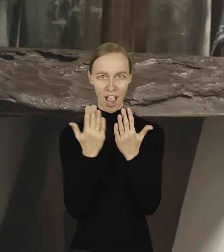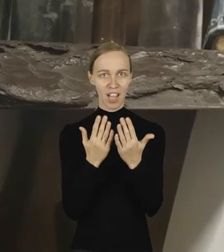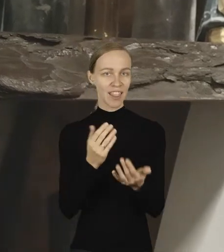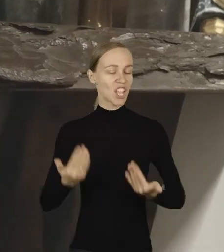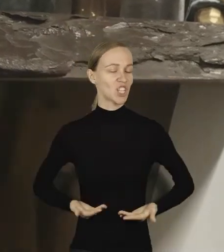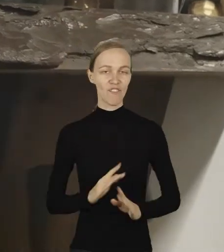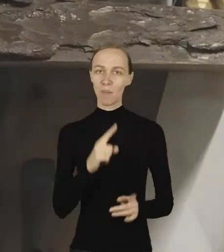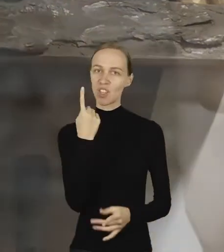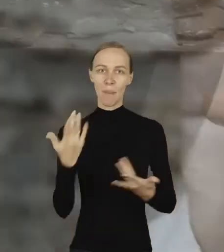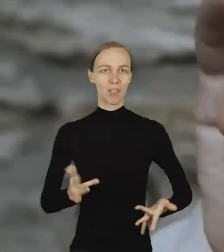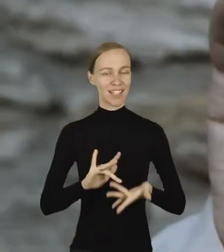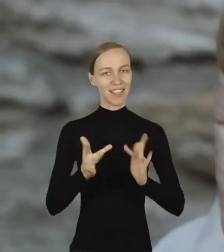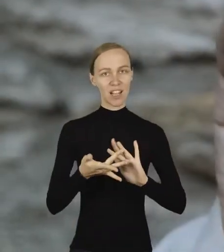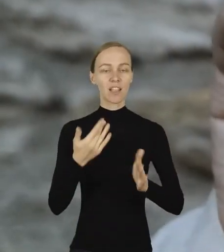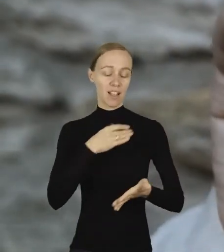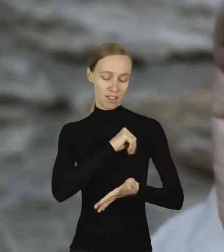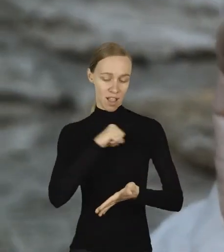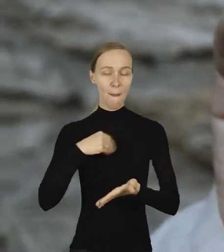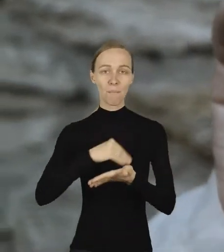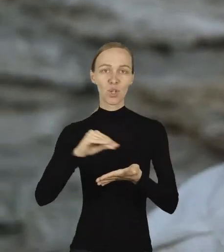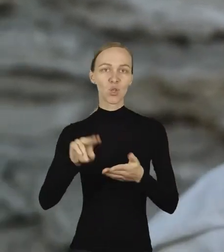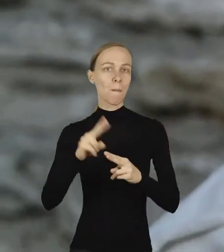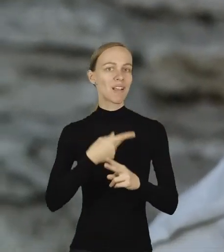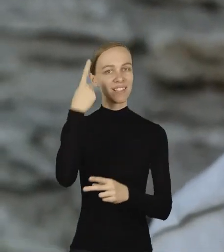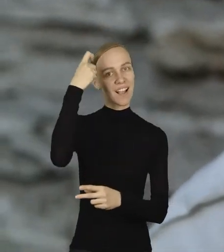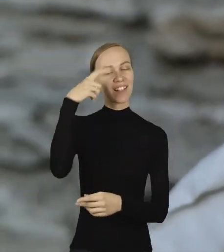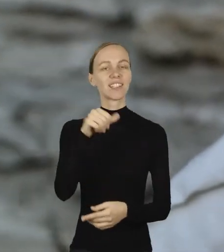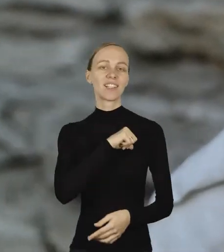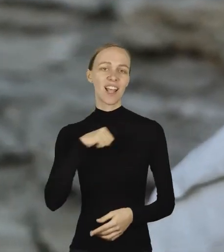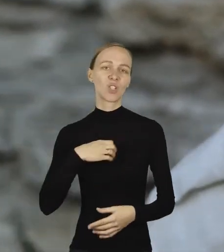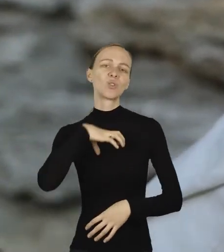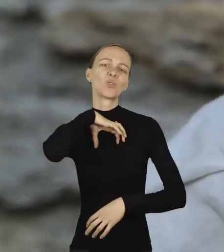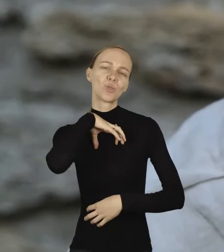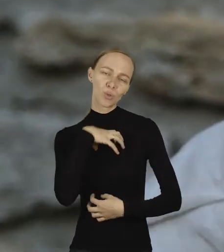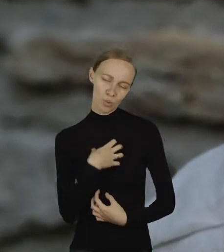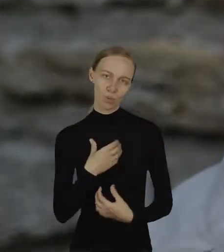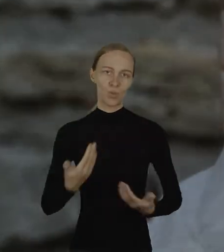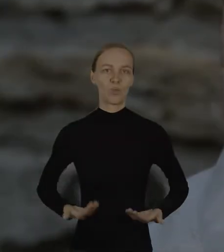Я сам пишу і нариси, і статті, без казки надто сумно у житті.